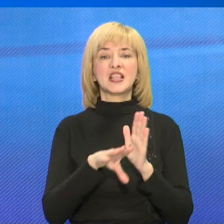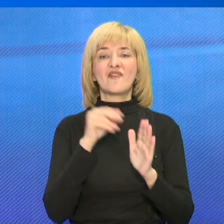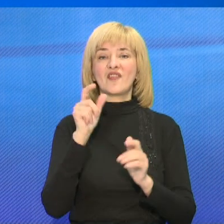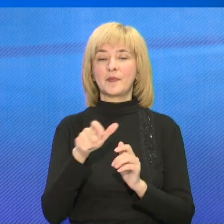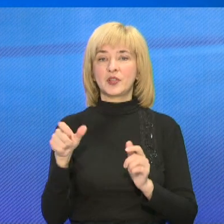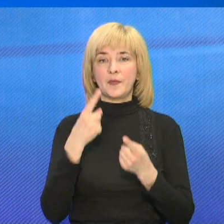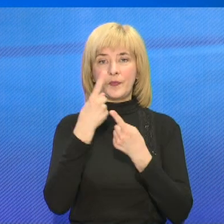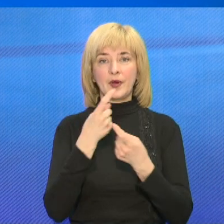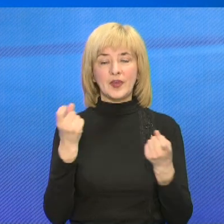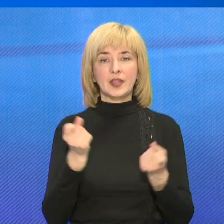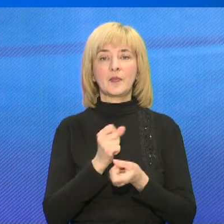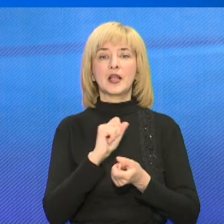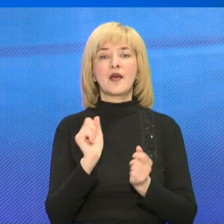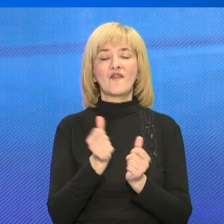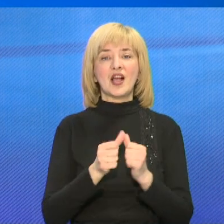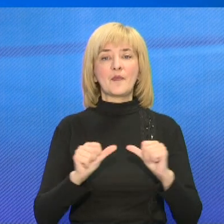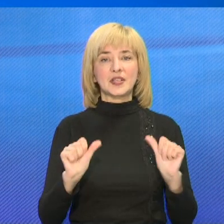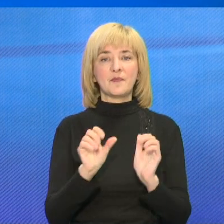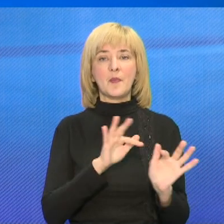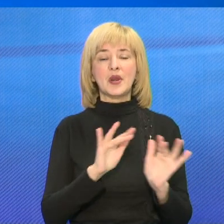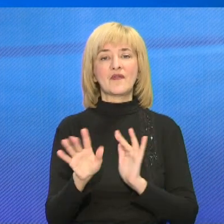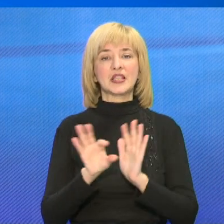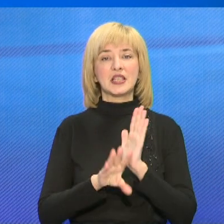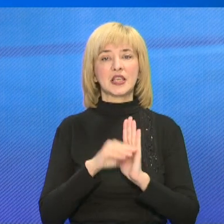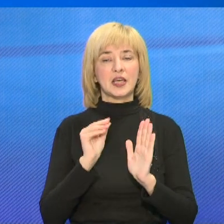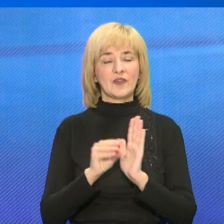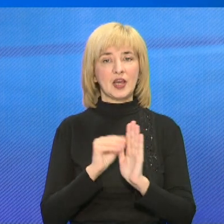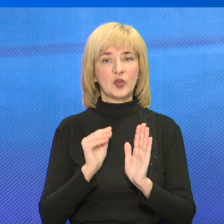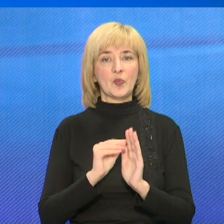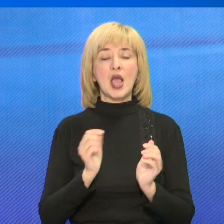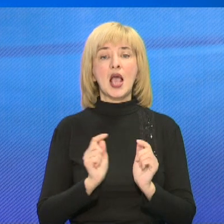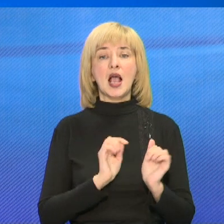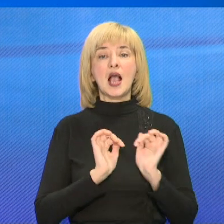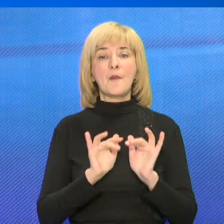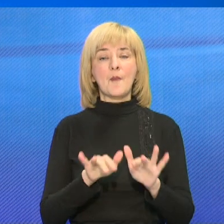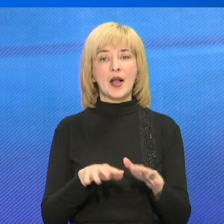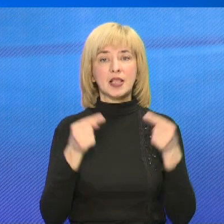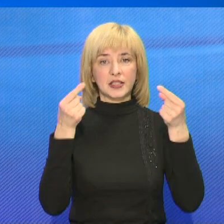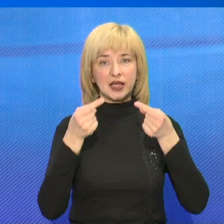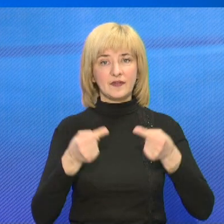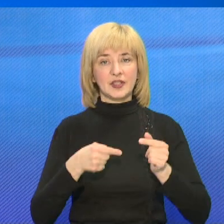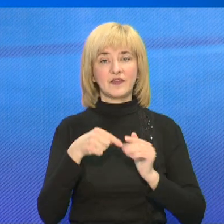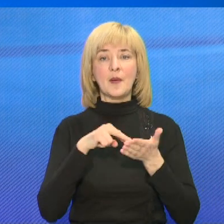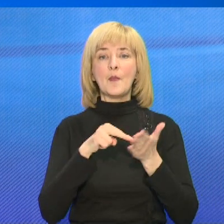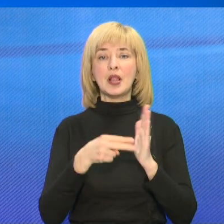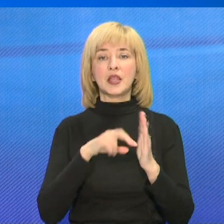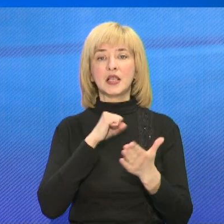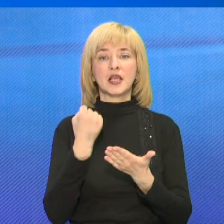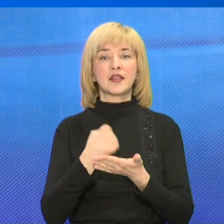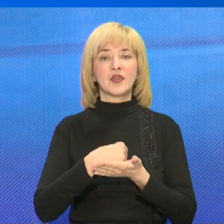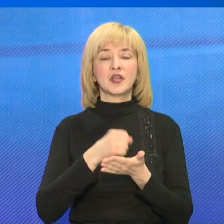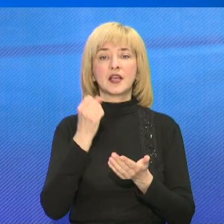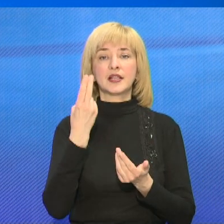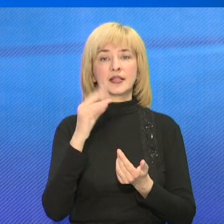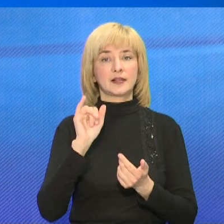паведамілі ў абласной камісіі па правядзенні рэспубліканскага рэферэндуму. Кампанія ідзе згодна календарнага плана, зацверджанага цэнтр